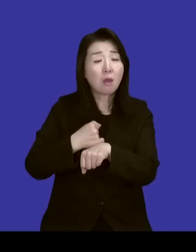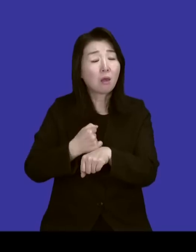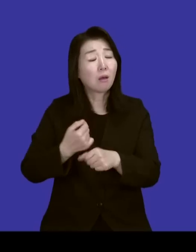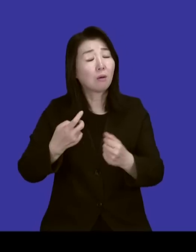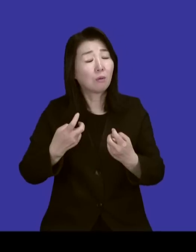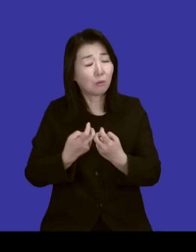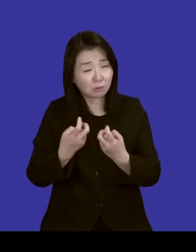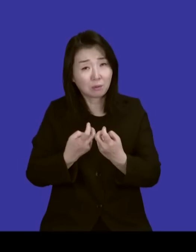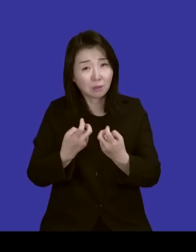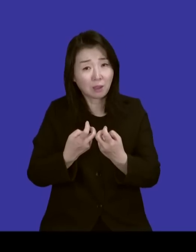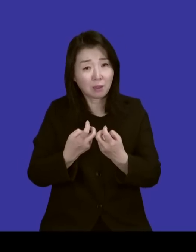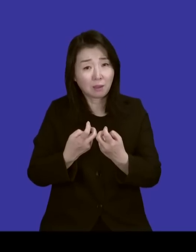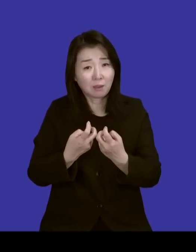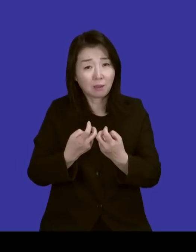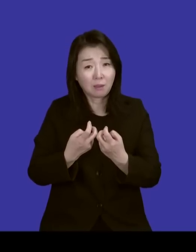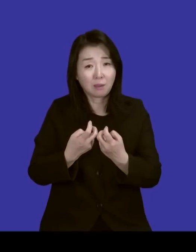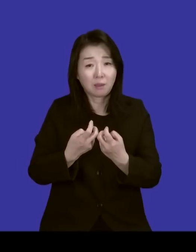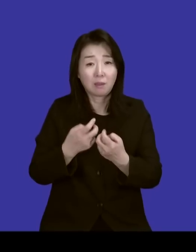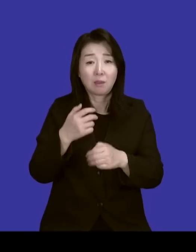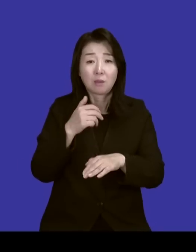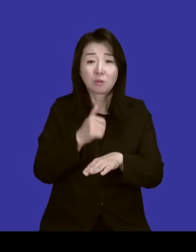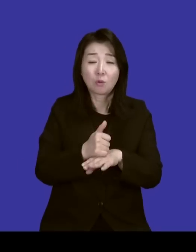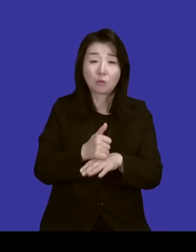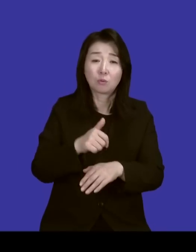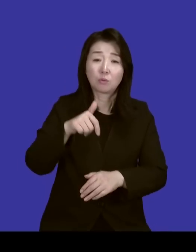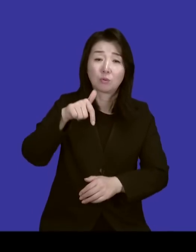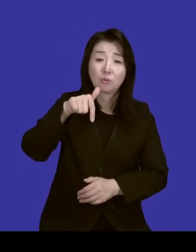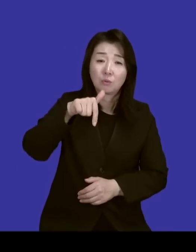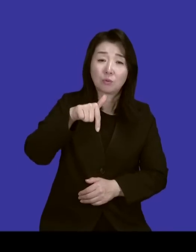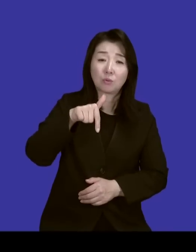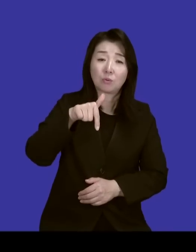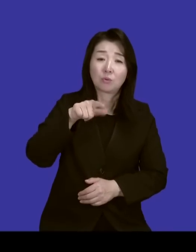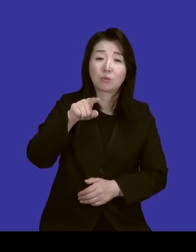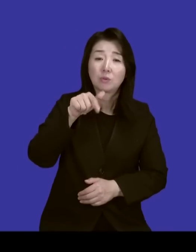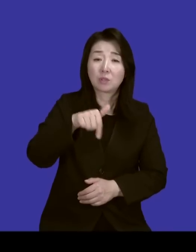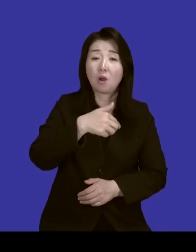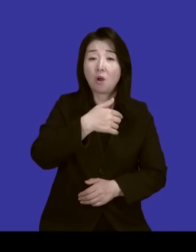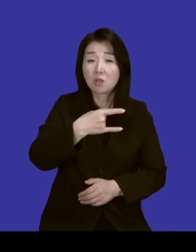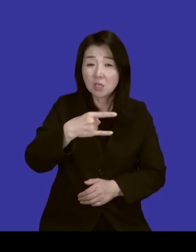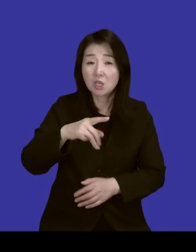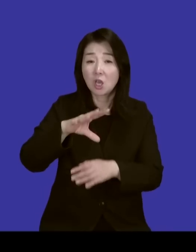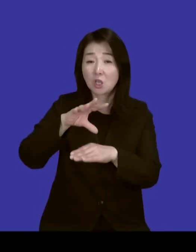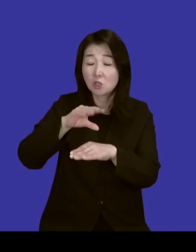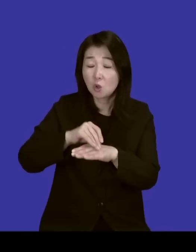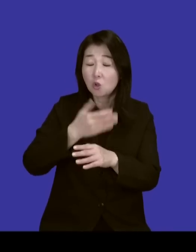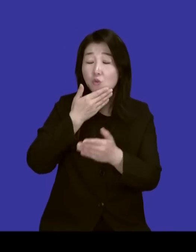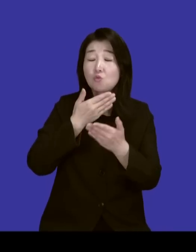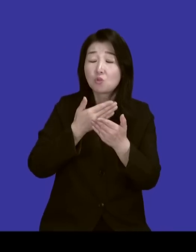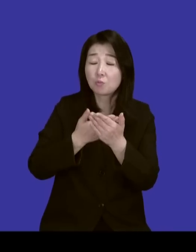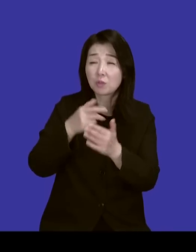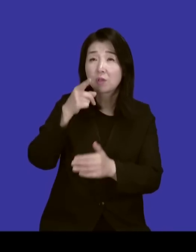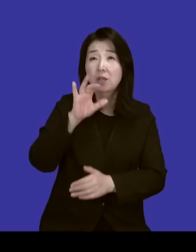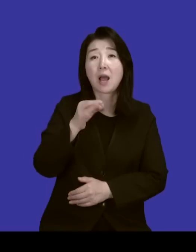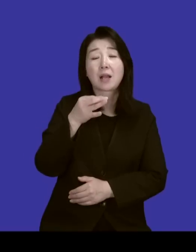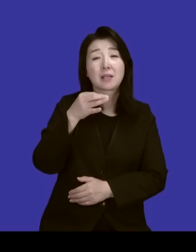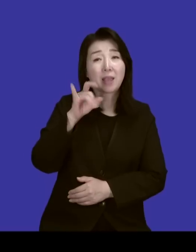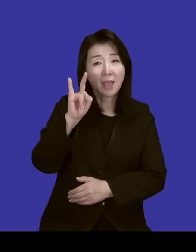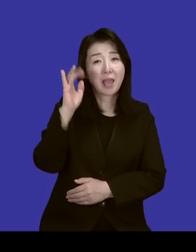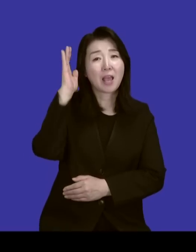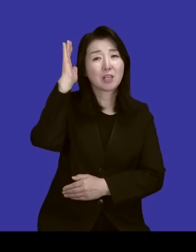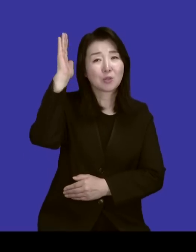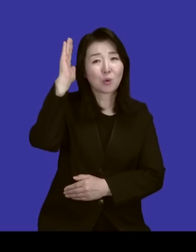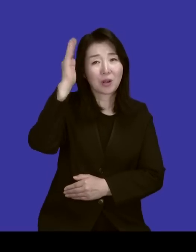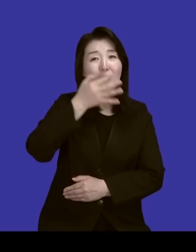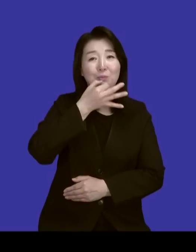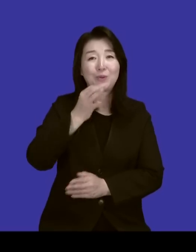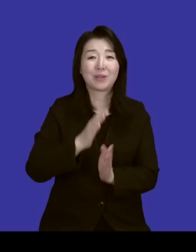적용을 중시하는, 서기와 적용을 중시하는 것을 이제 그걸 강해 설교, 네네. expository preaching이라고 부르기